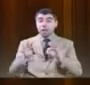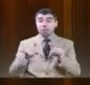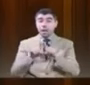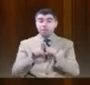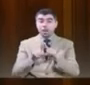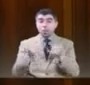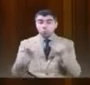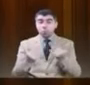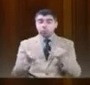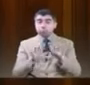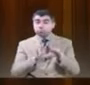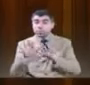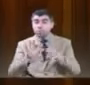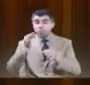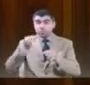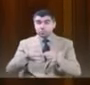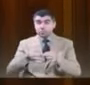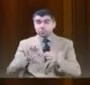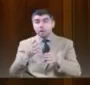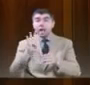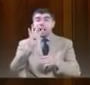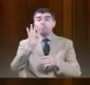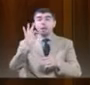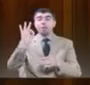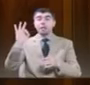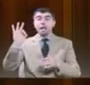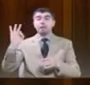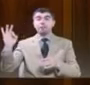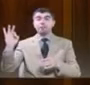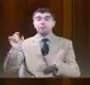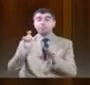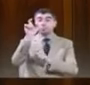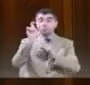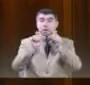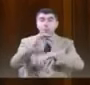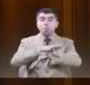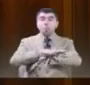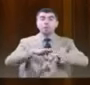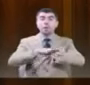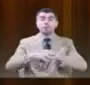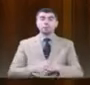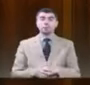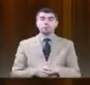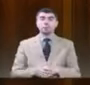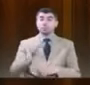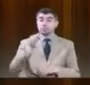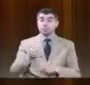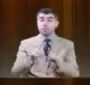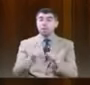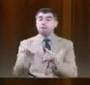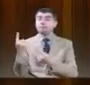صرف معاشات حوالي 400 ألف مستفيد في أفق 2022. وقد تم التركيز مع